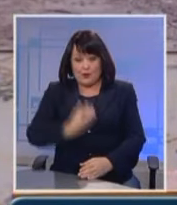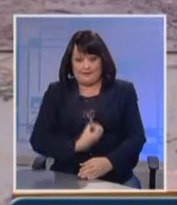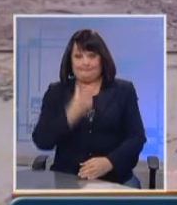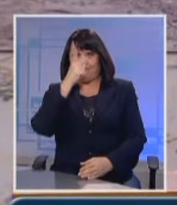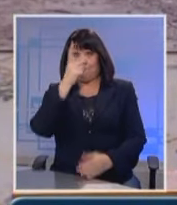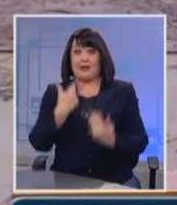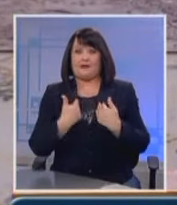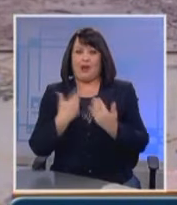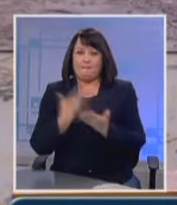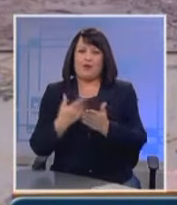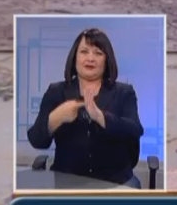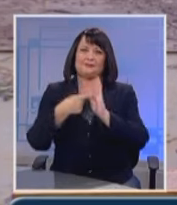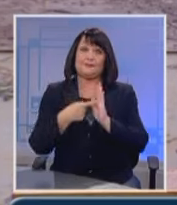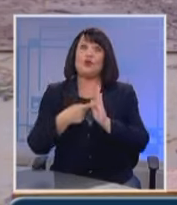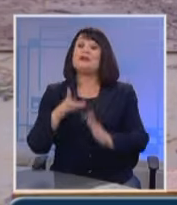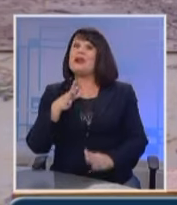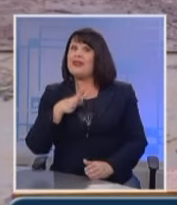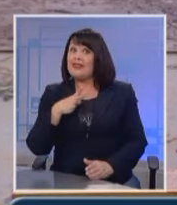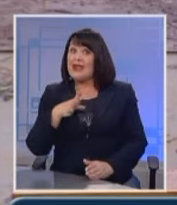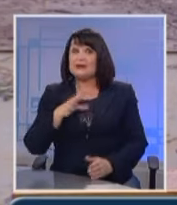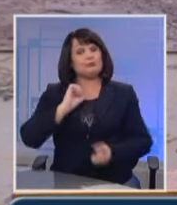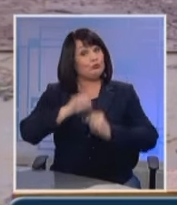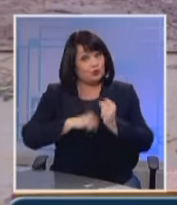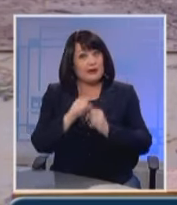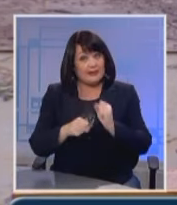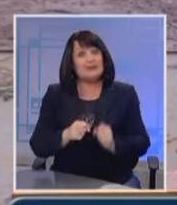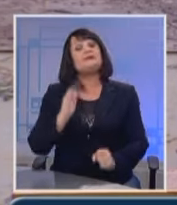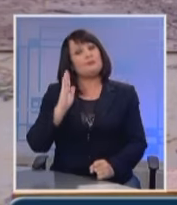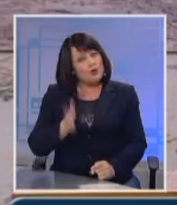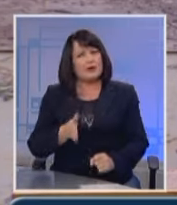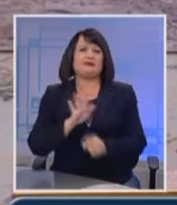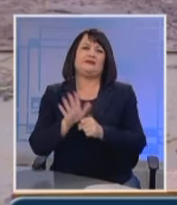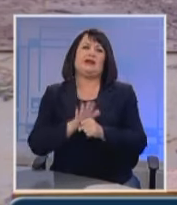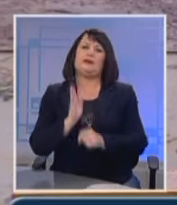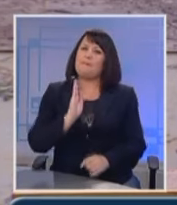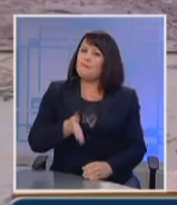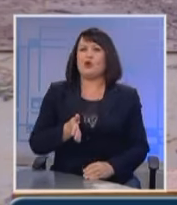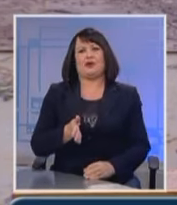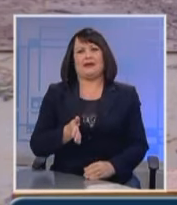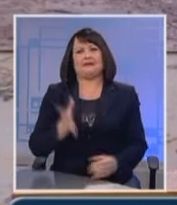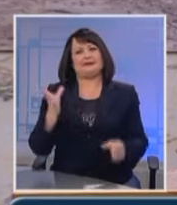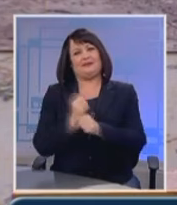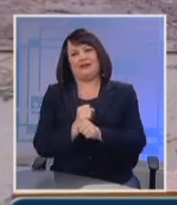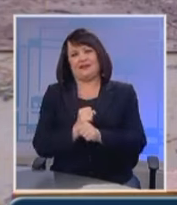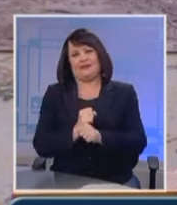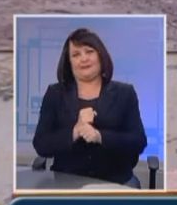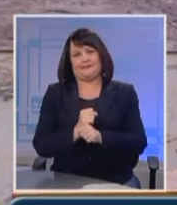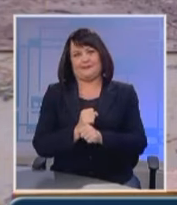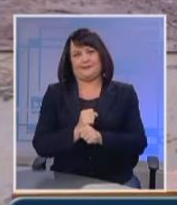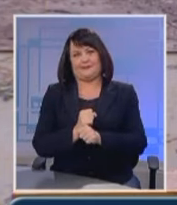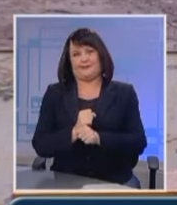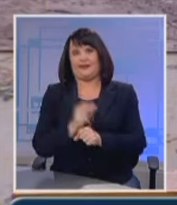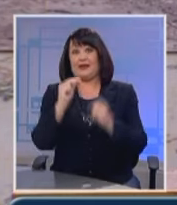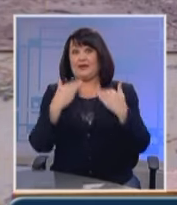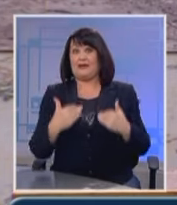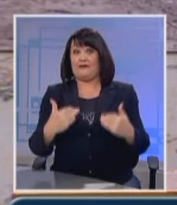αποδεικνύοντας ότι η θέληση και η προσπάθεια είναι αρκετές για την επιτυχία. Η Βουλή